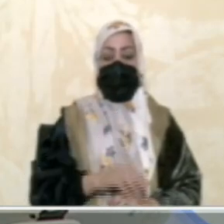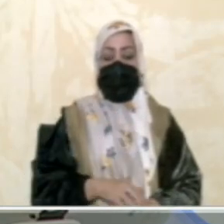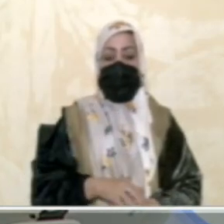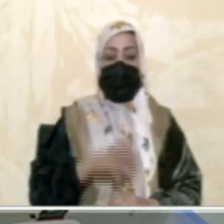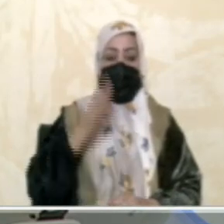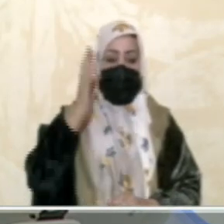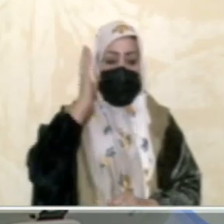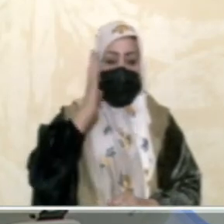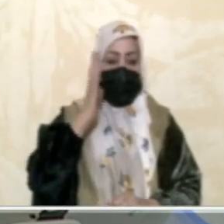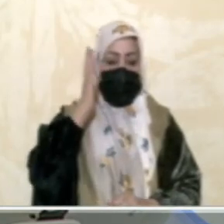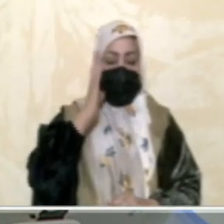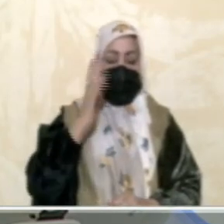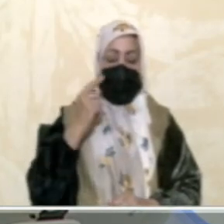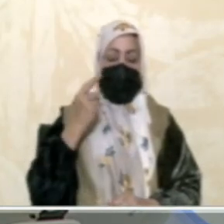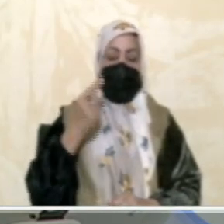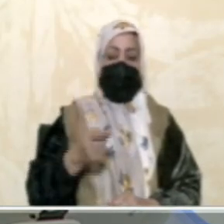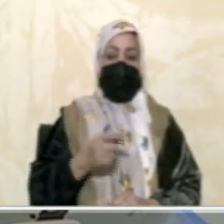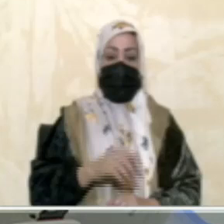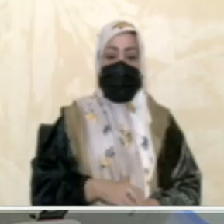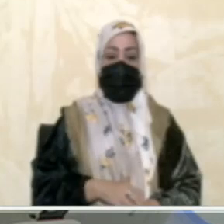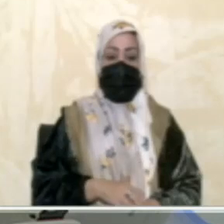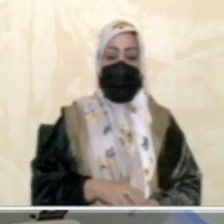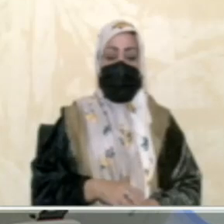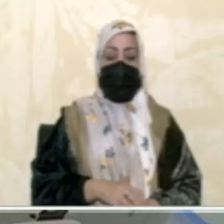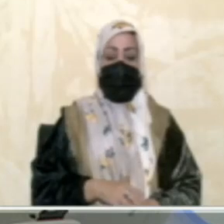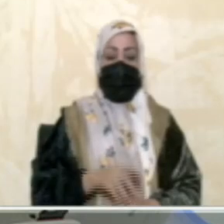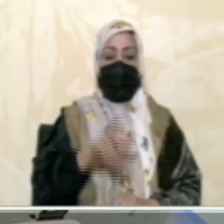يصل يعني صلوا